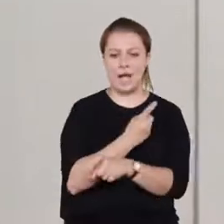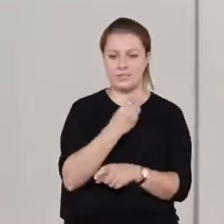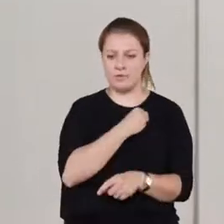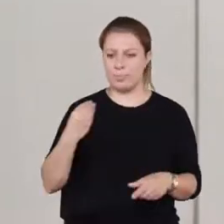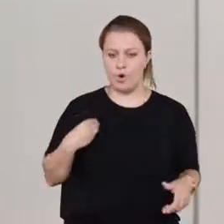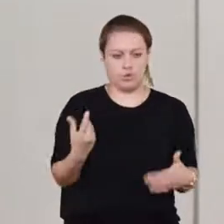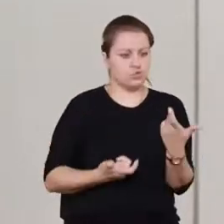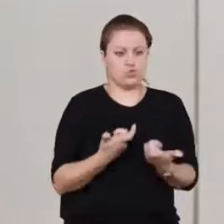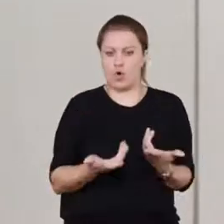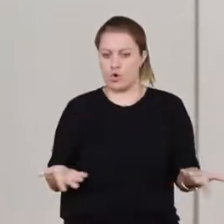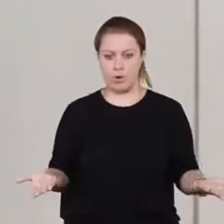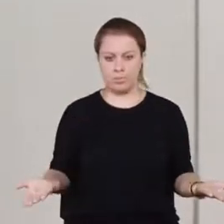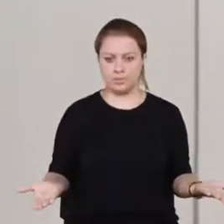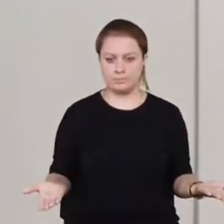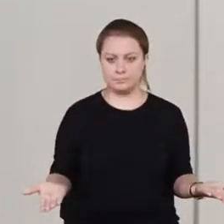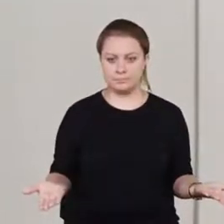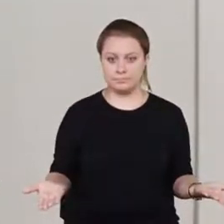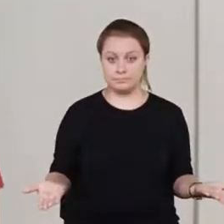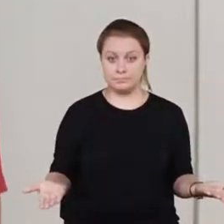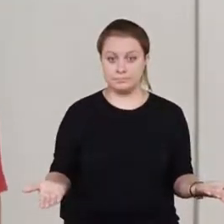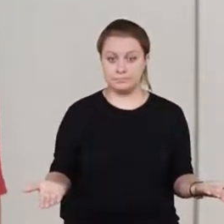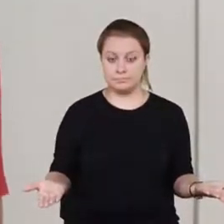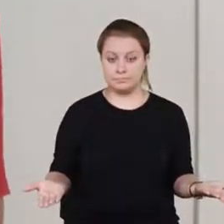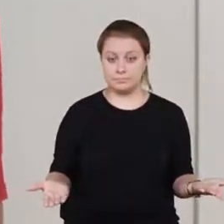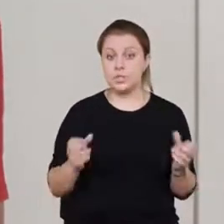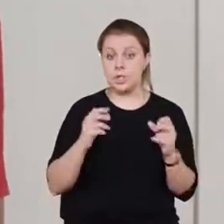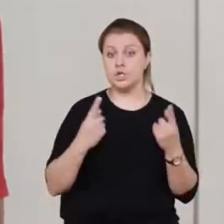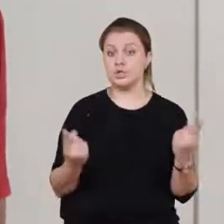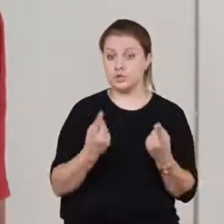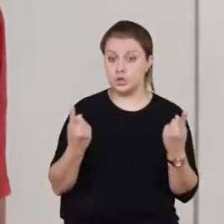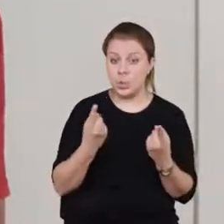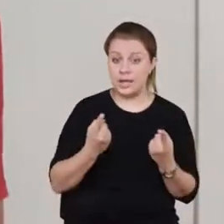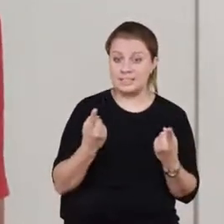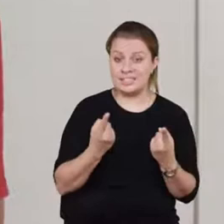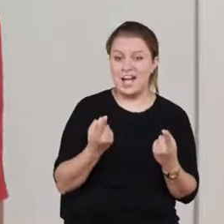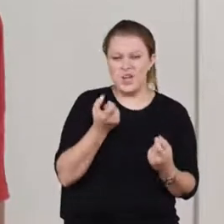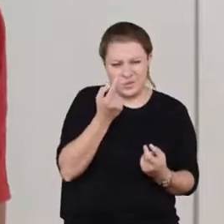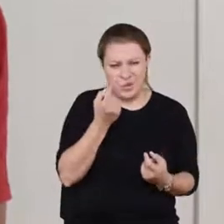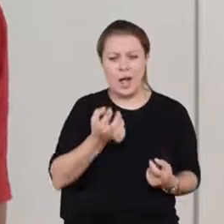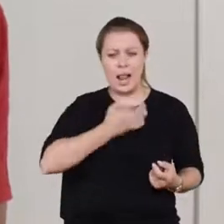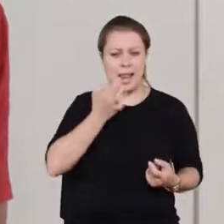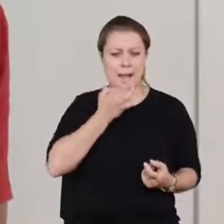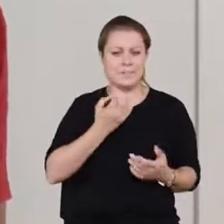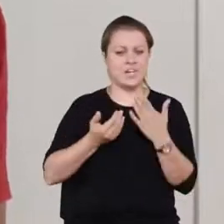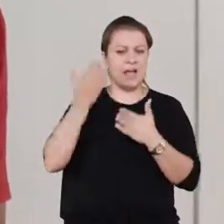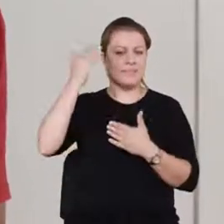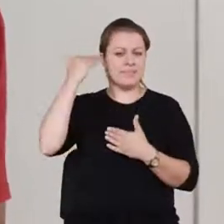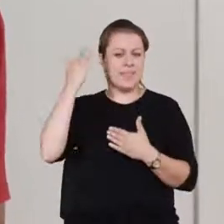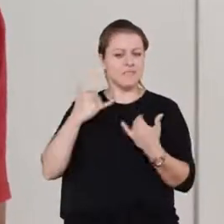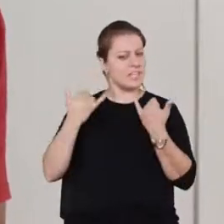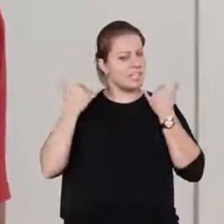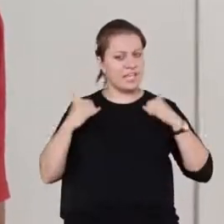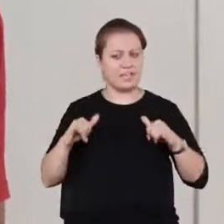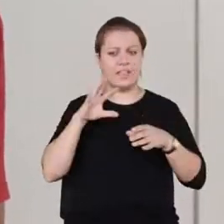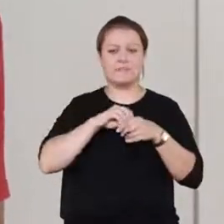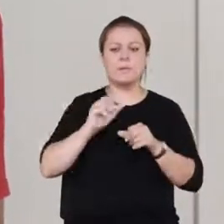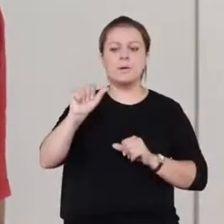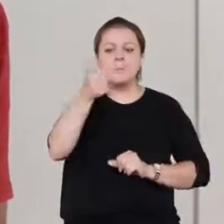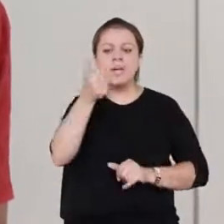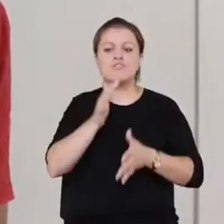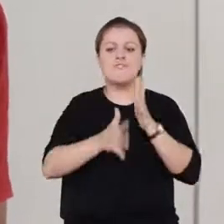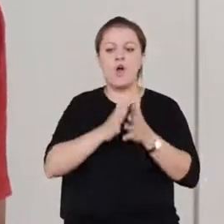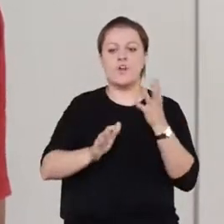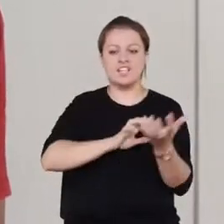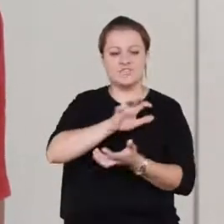No bo oczywiście sytuacja jest lepsza niż była przed przed pierwszą wojną pod tym względem. Tak,